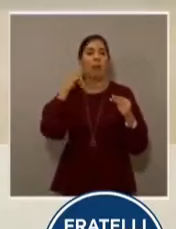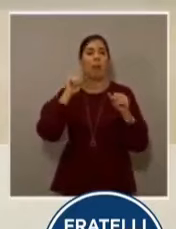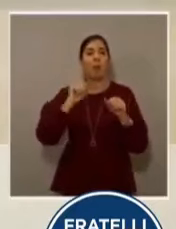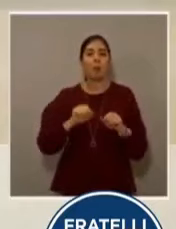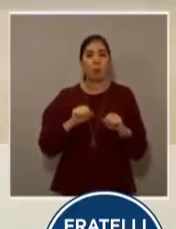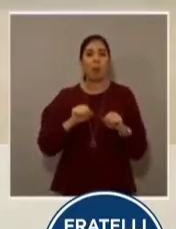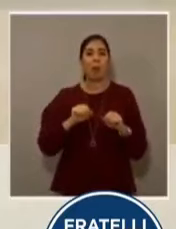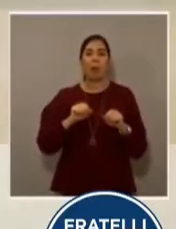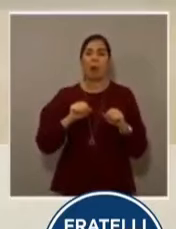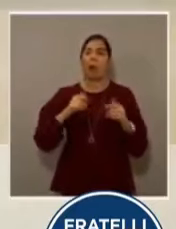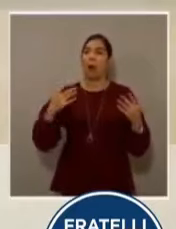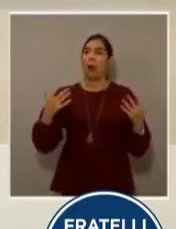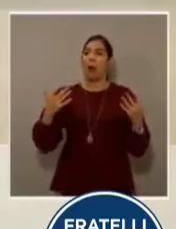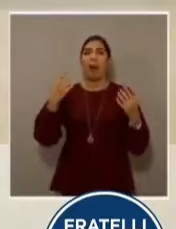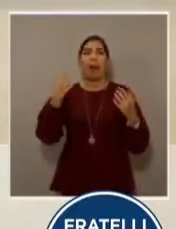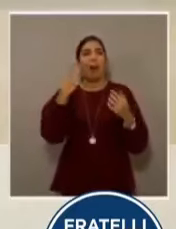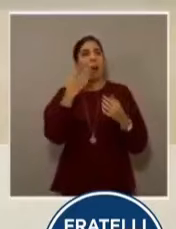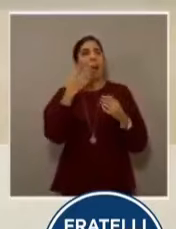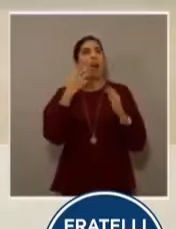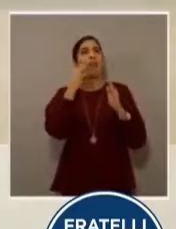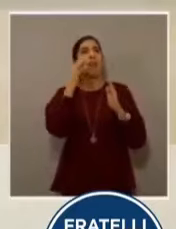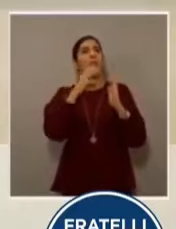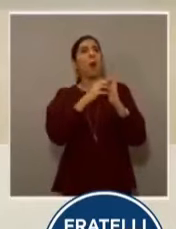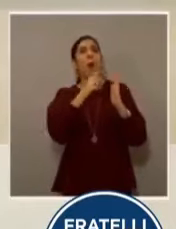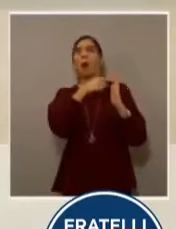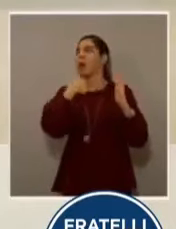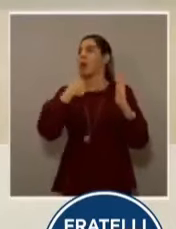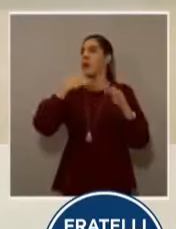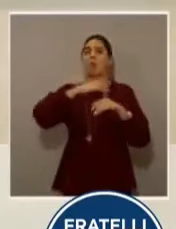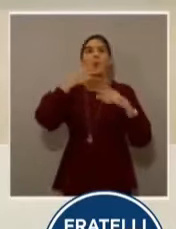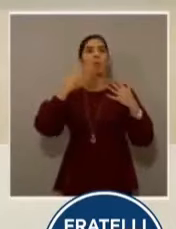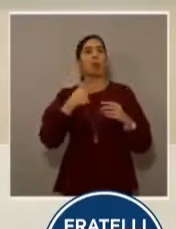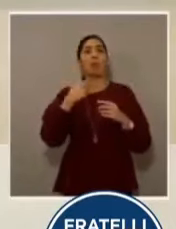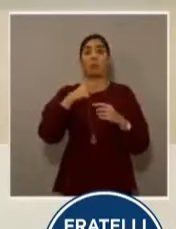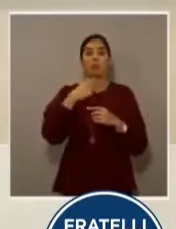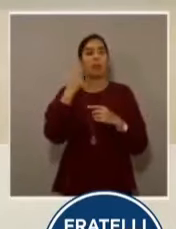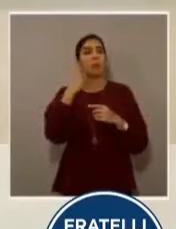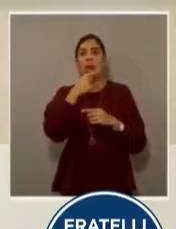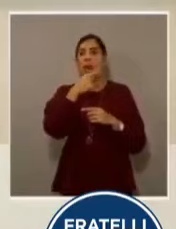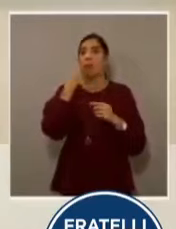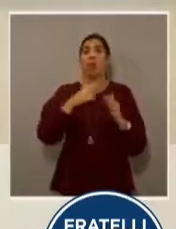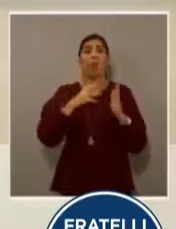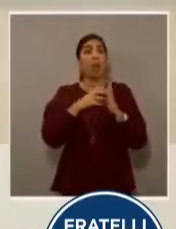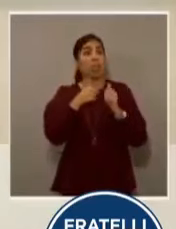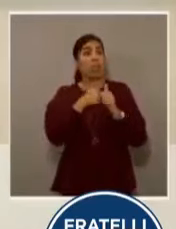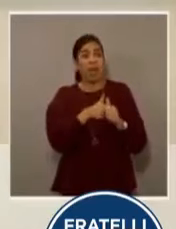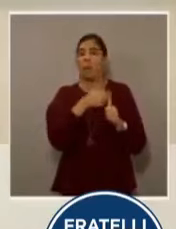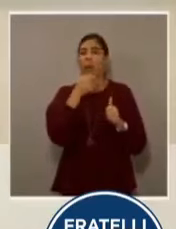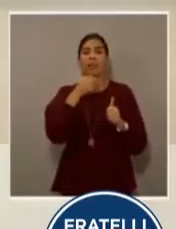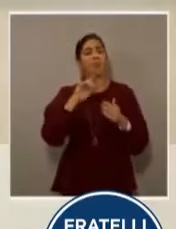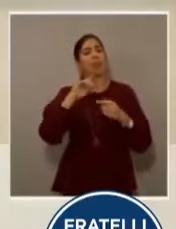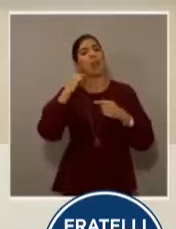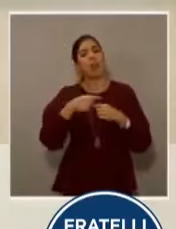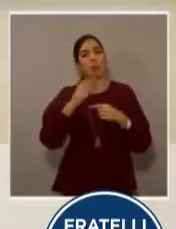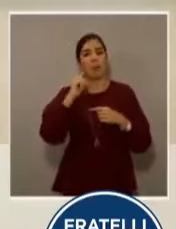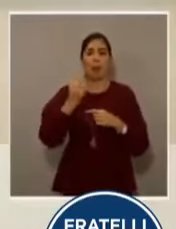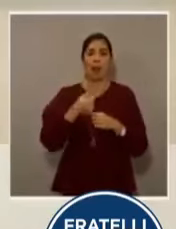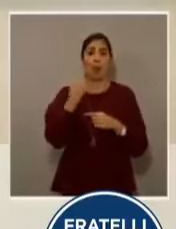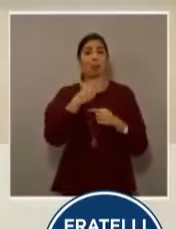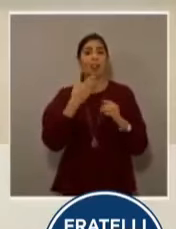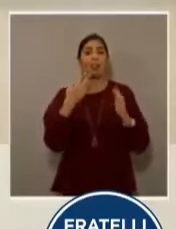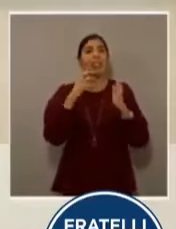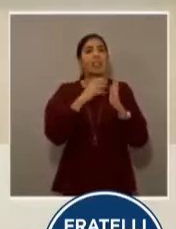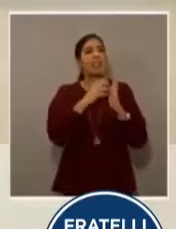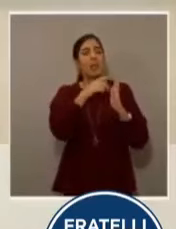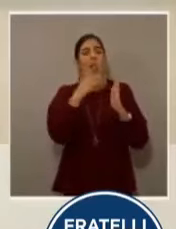ad abbracciare un simbolo, che è un simbolo semplice ma potente, che il primo disegno che un bambino